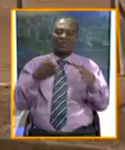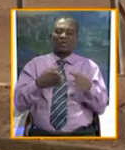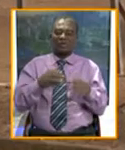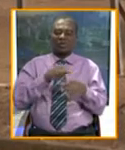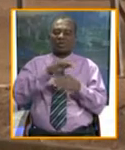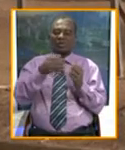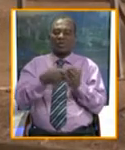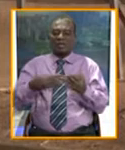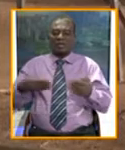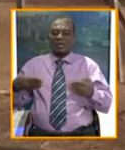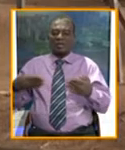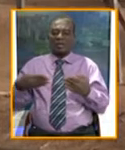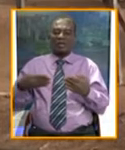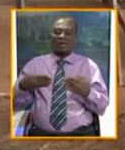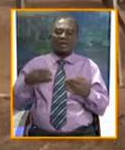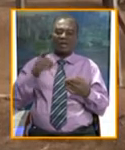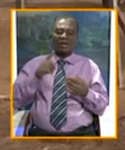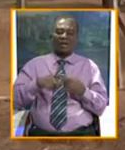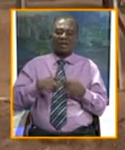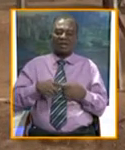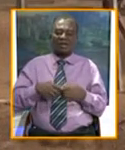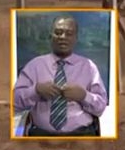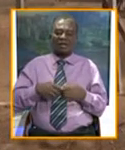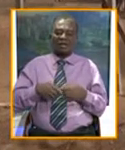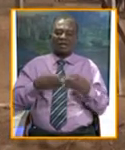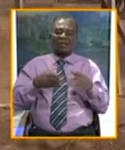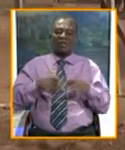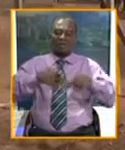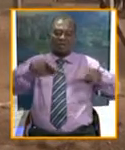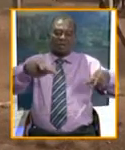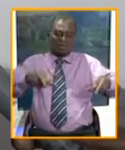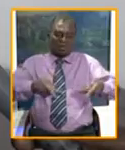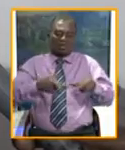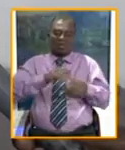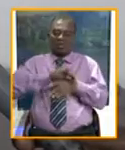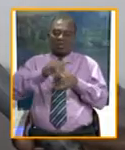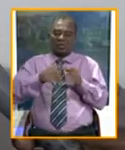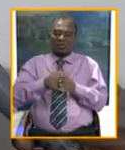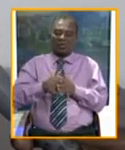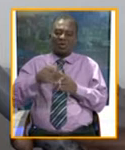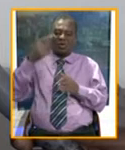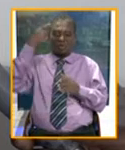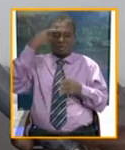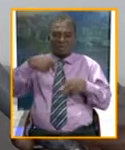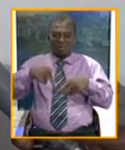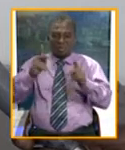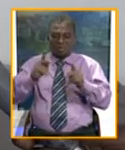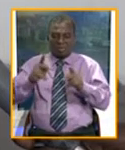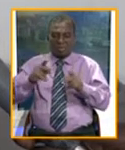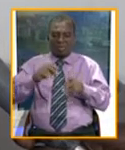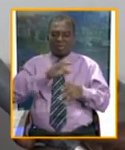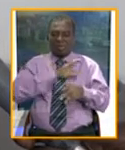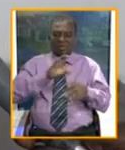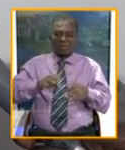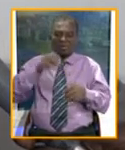toutes ces collectivités, à mettre en place toutes les entités qui permettent aux collectivités de